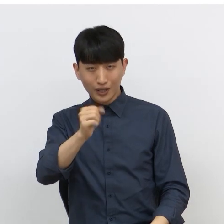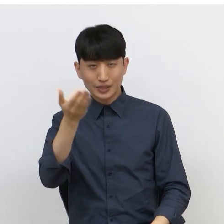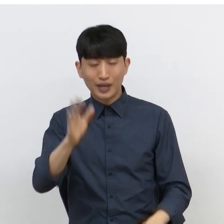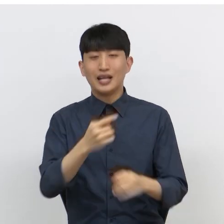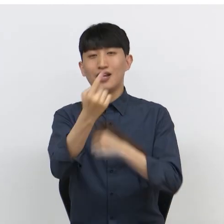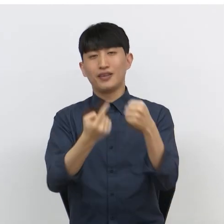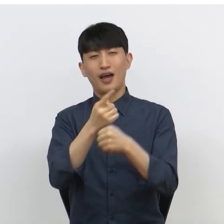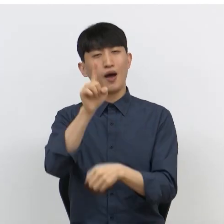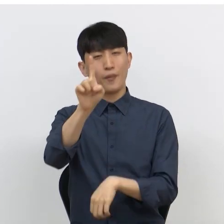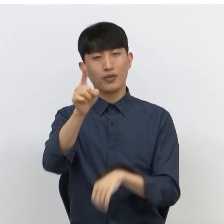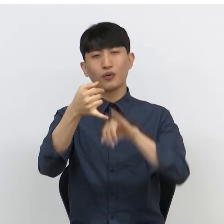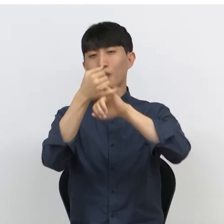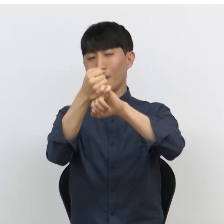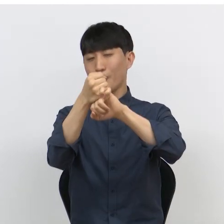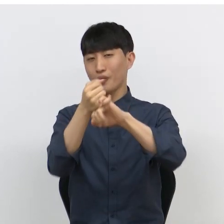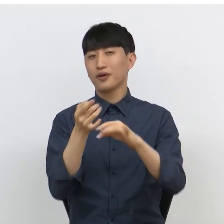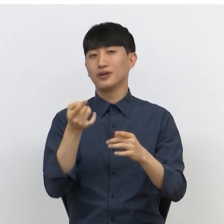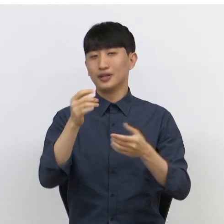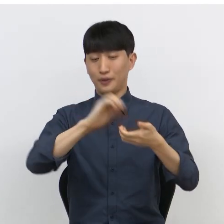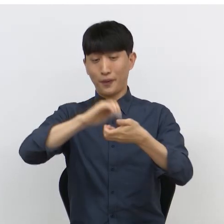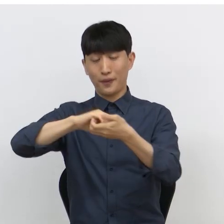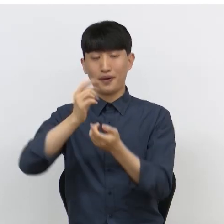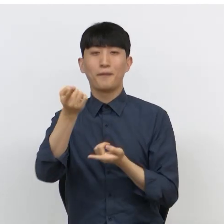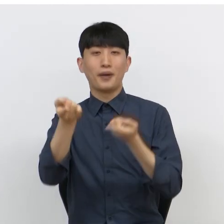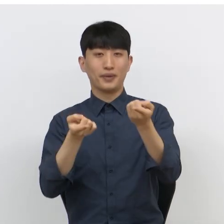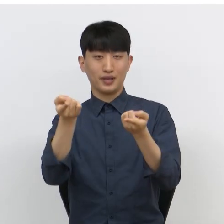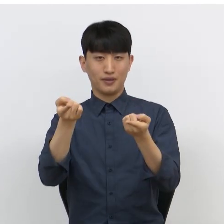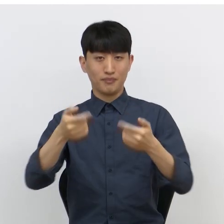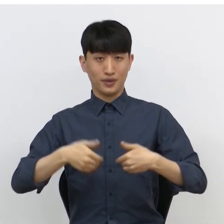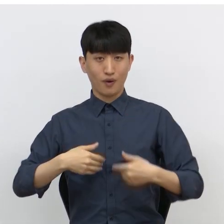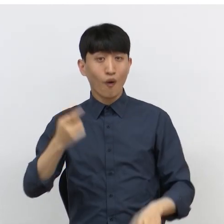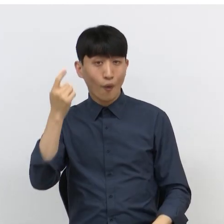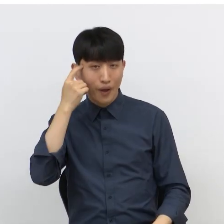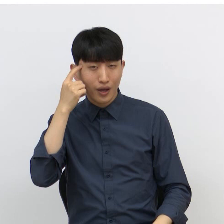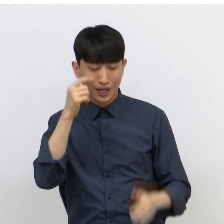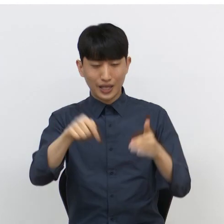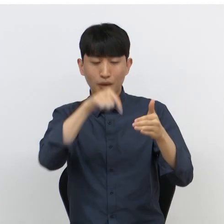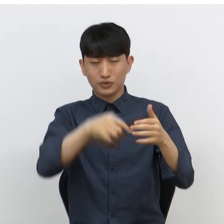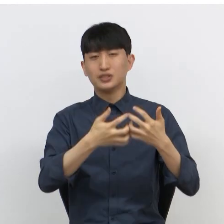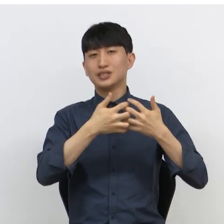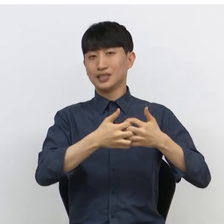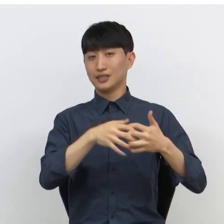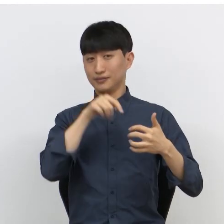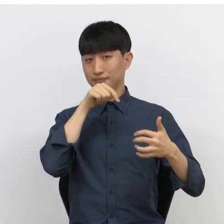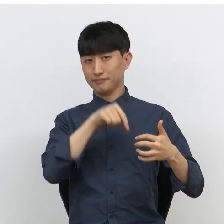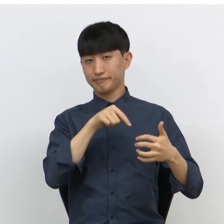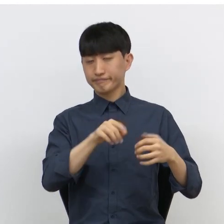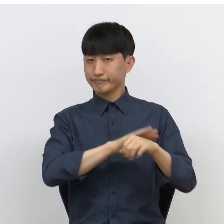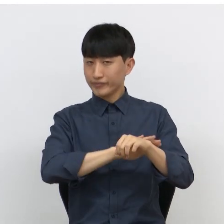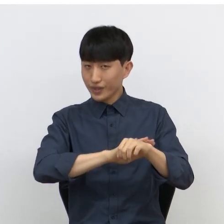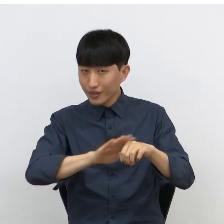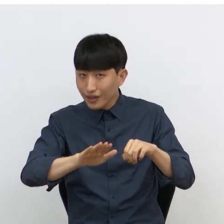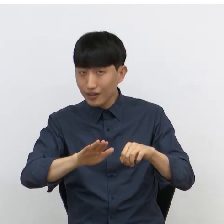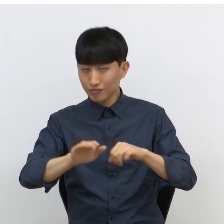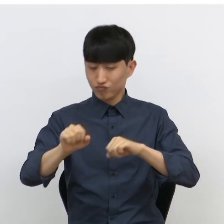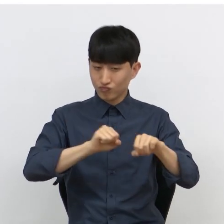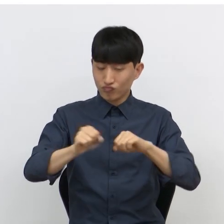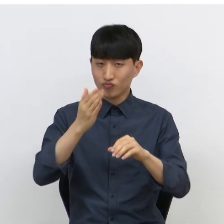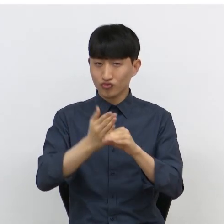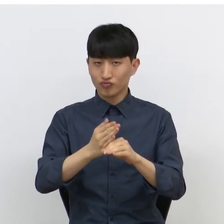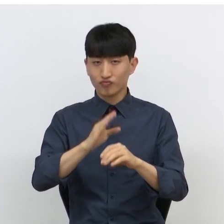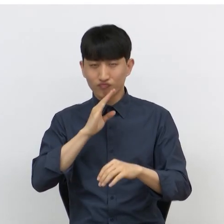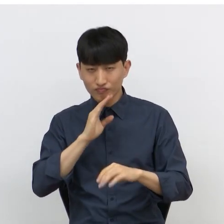번씩 최소한 한 번씩은 정기점을 받아야 되는데, 왜냐하면 내부 전극이 제대로 작동되는지 안 되는지